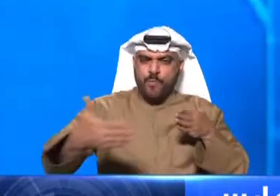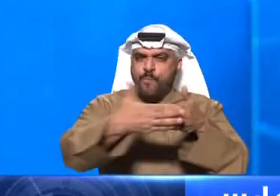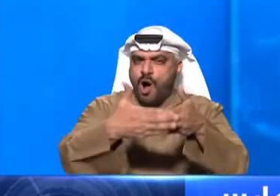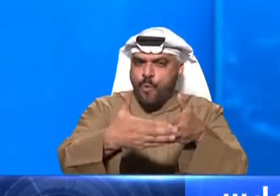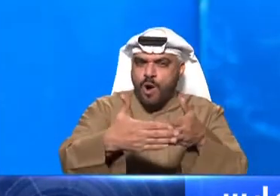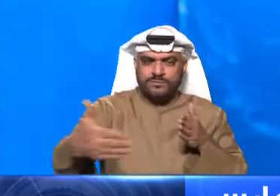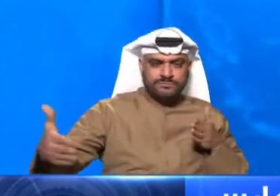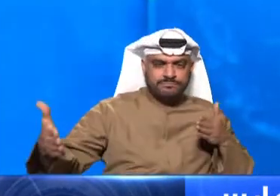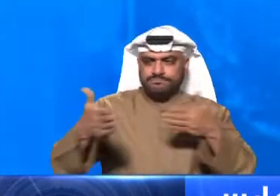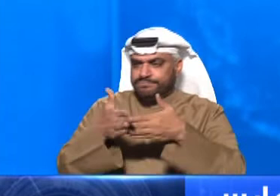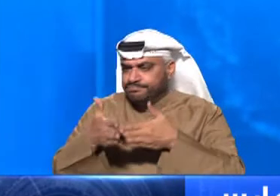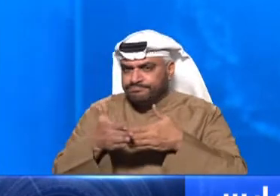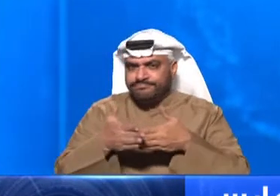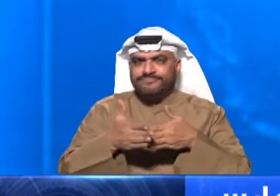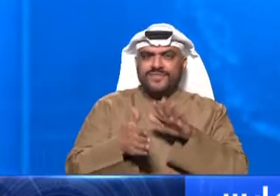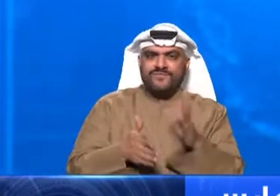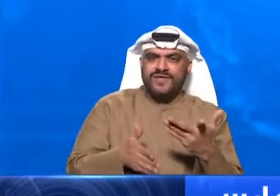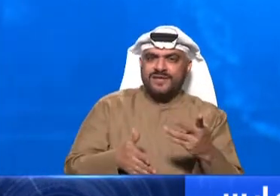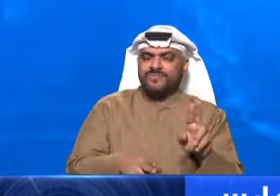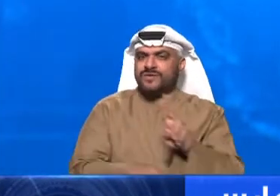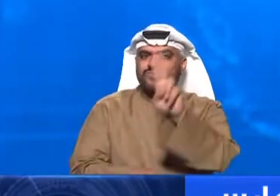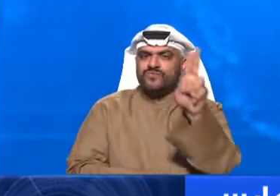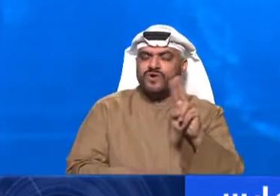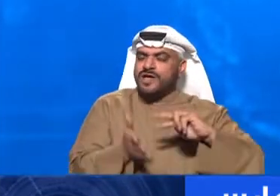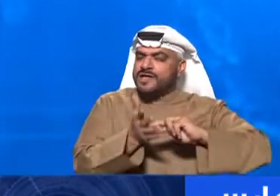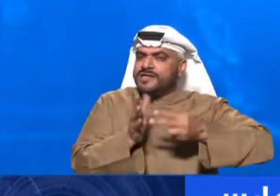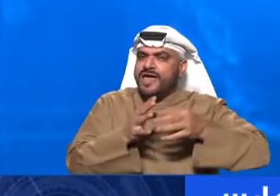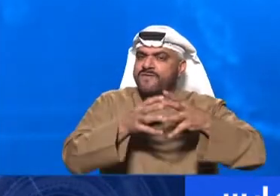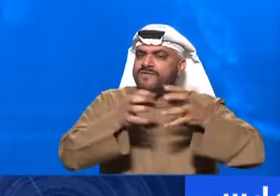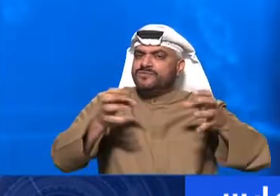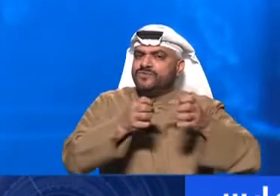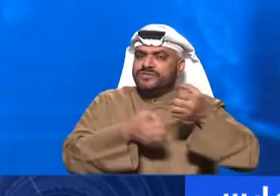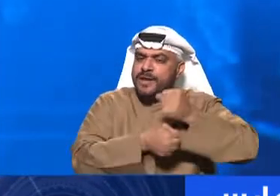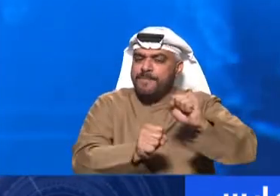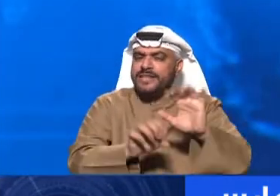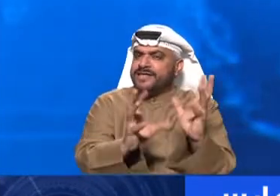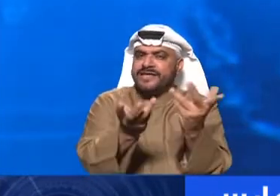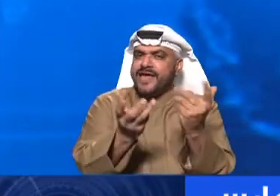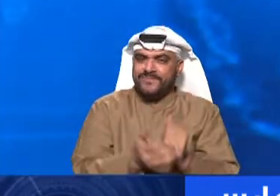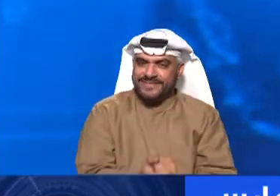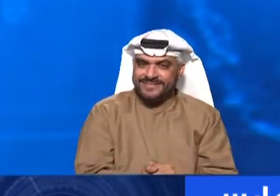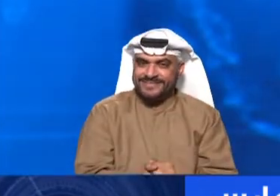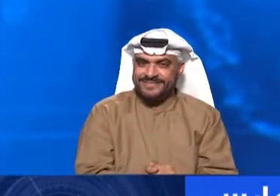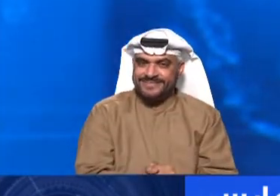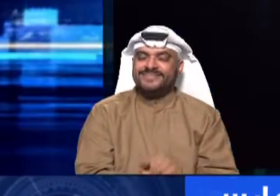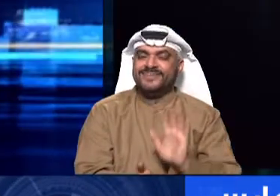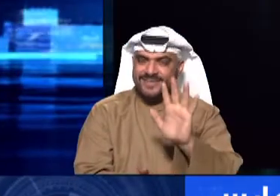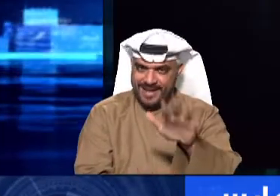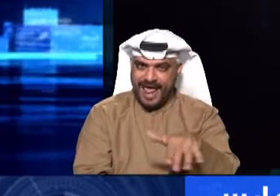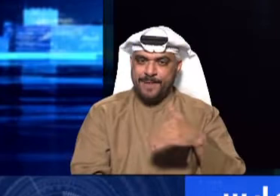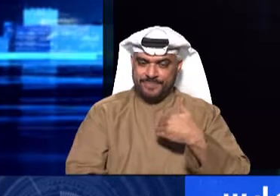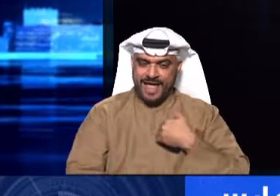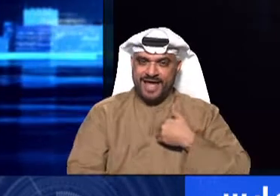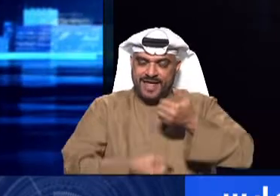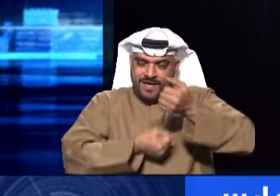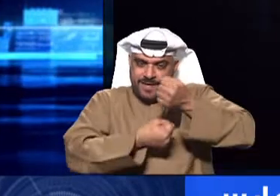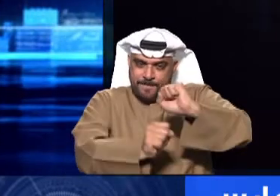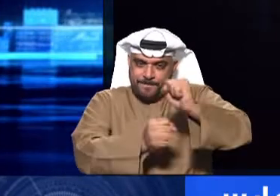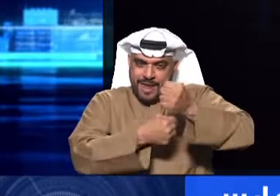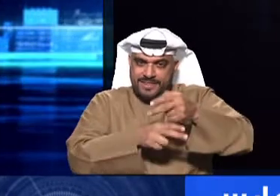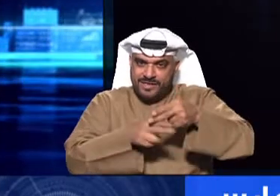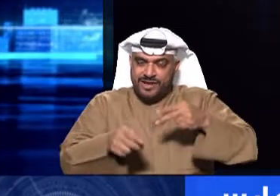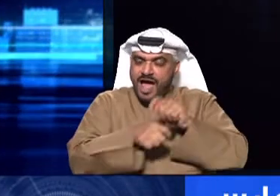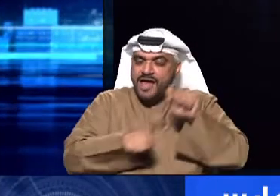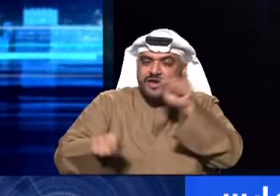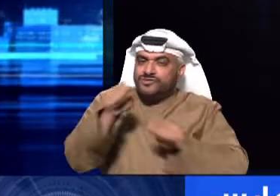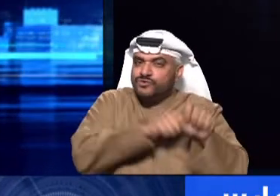هي يعني نظرة البلدية لتلك المنطقة الآن؟ طبعا احنا في البلدية يعني دورنا